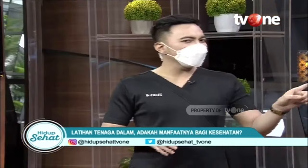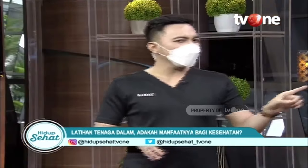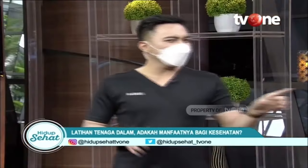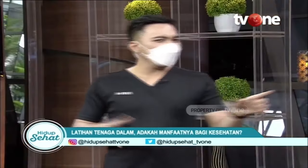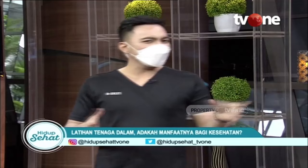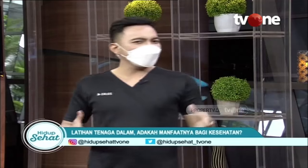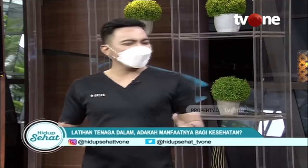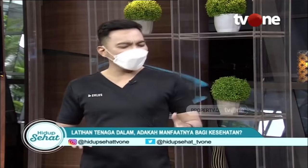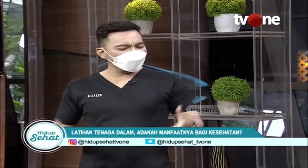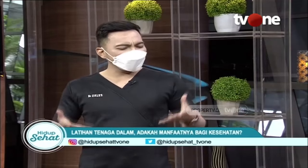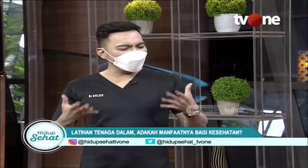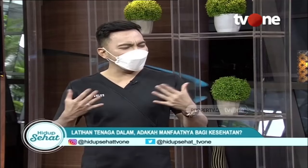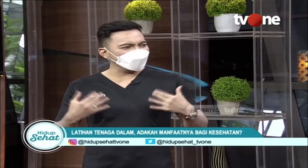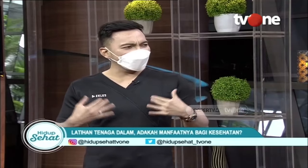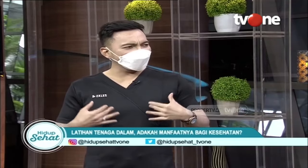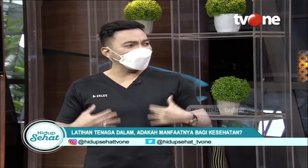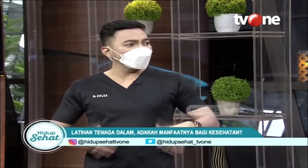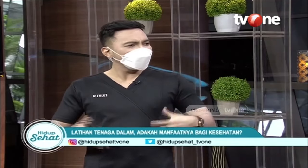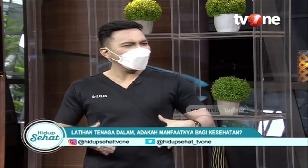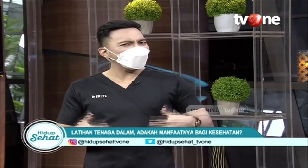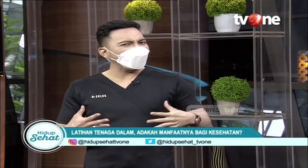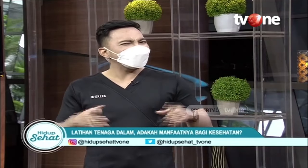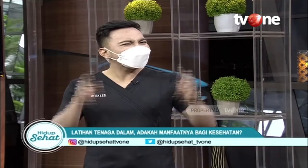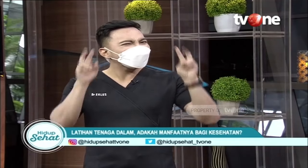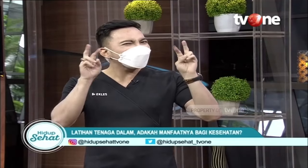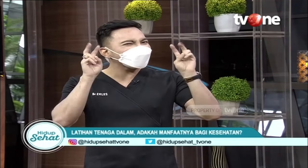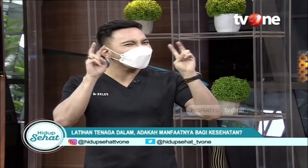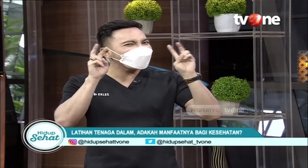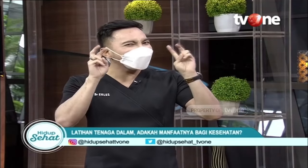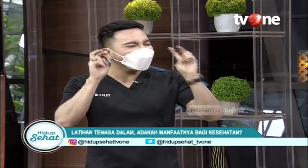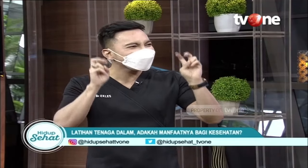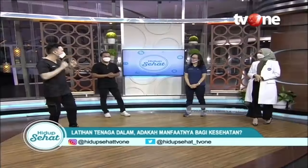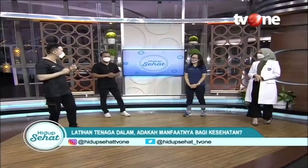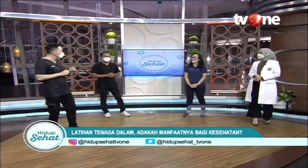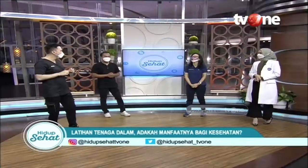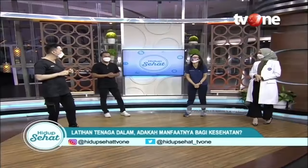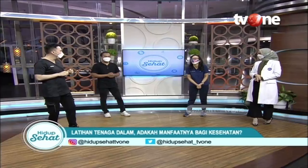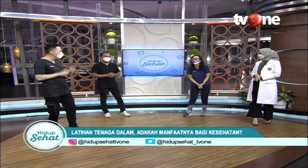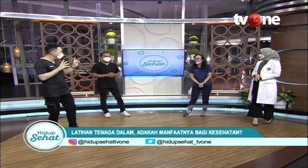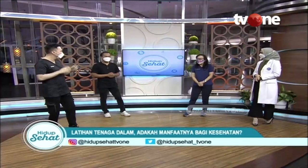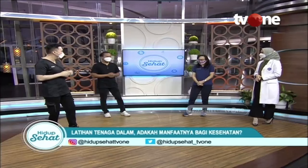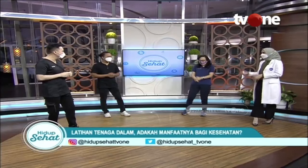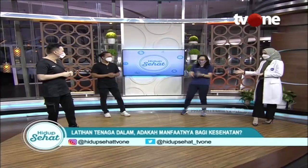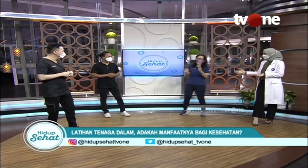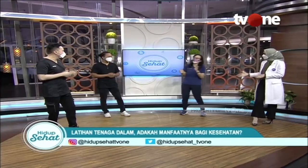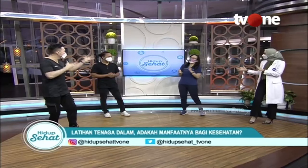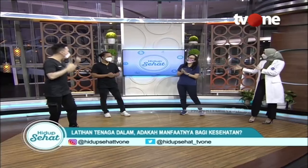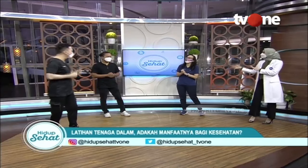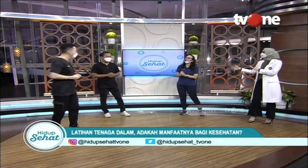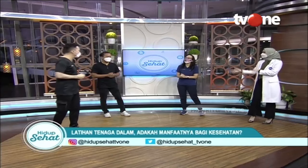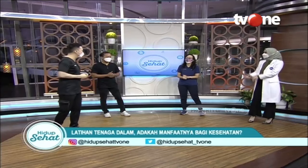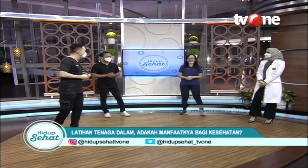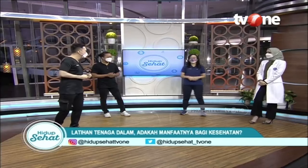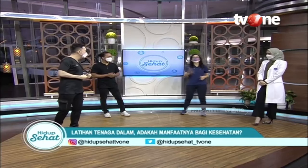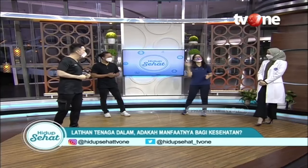dokter katanya kalau misalnya sering kita melatih tenaga dalam apa Apakah ada kekuatan tenaga ekstra enggak iya enggak sih dokter secara